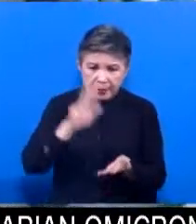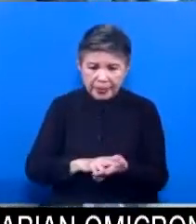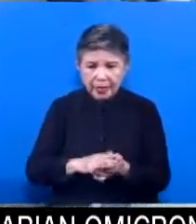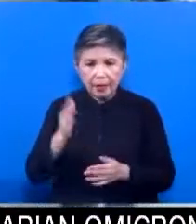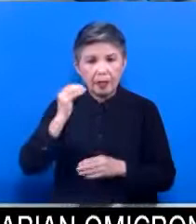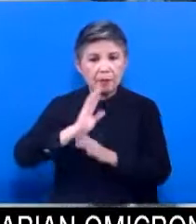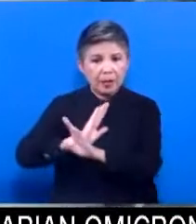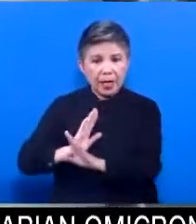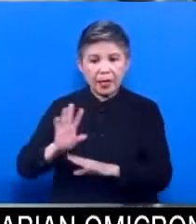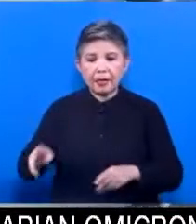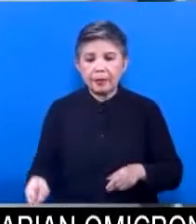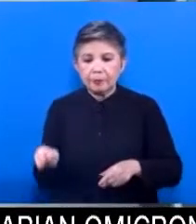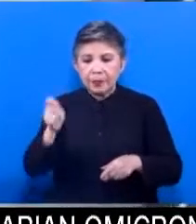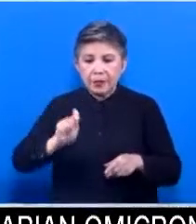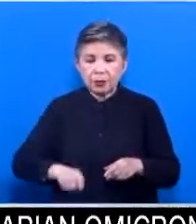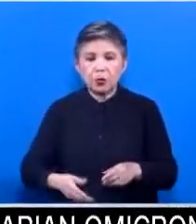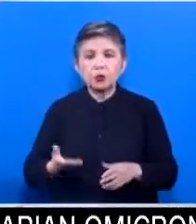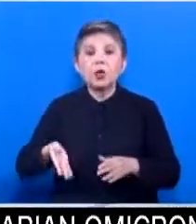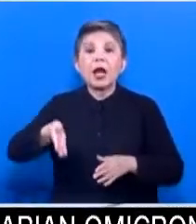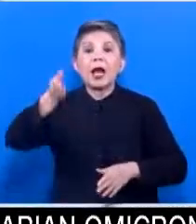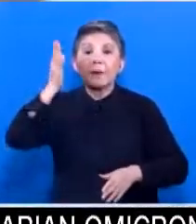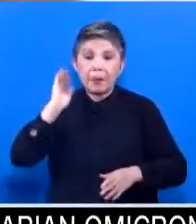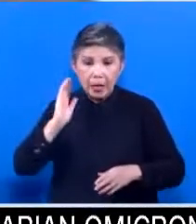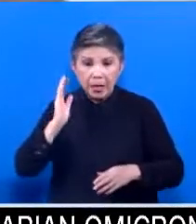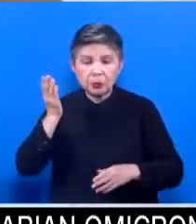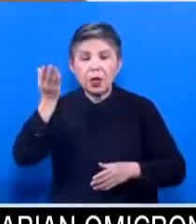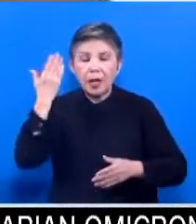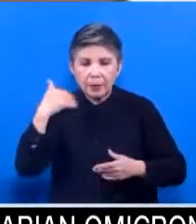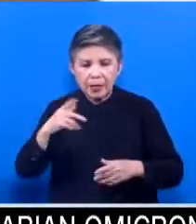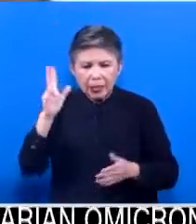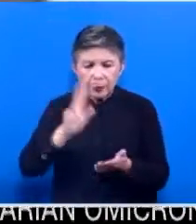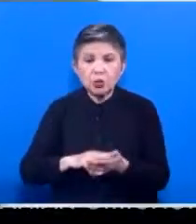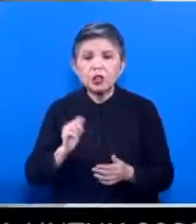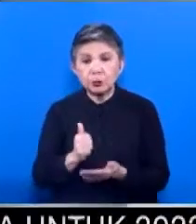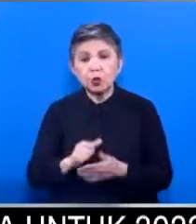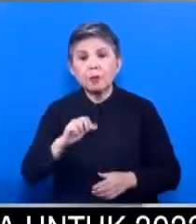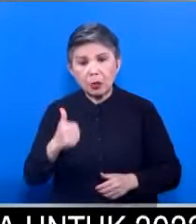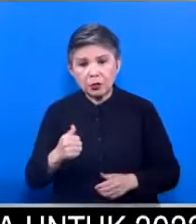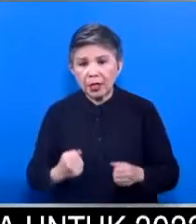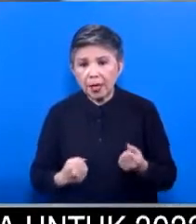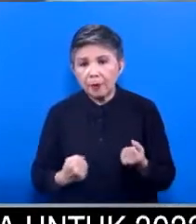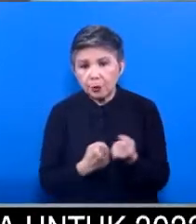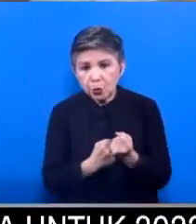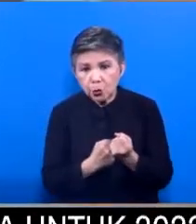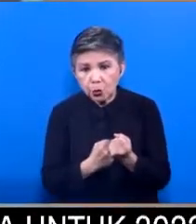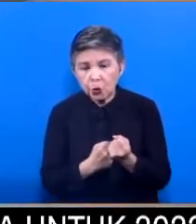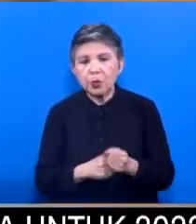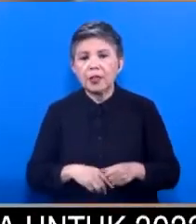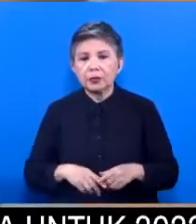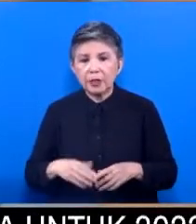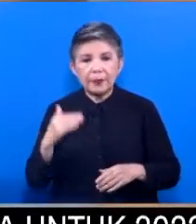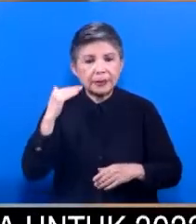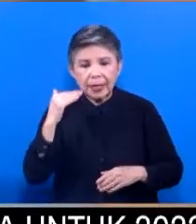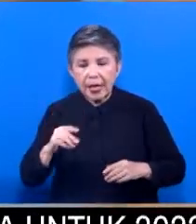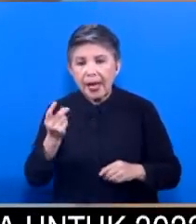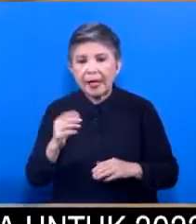minyak curah sudah dicanangkan sejak lama. YLKI memandang kebijakan ini baik karena mendukung keamanan pangan dan juga menjaga